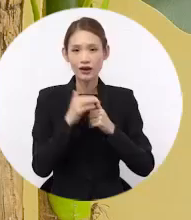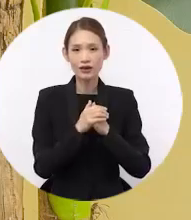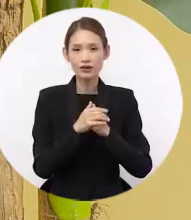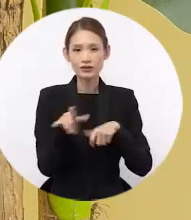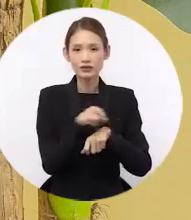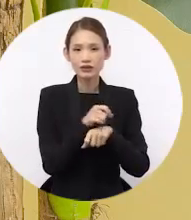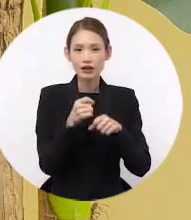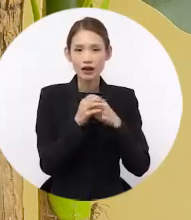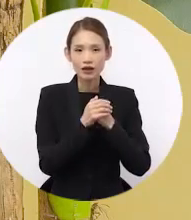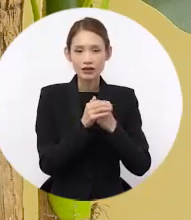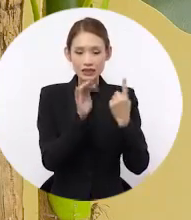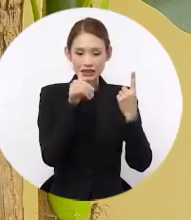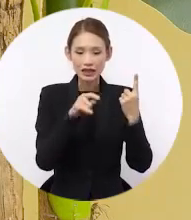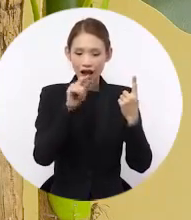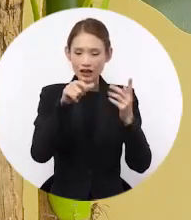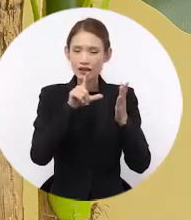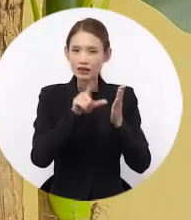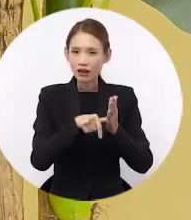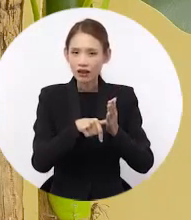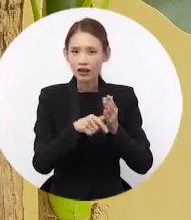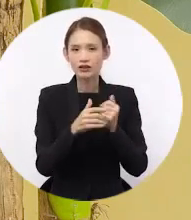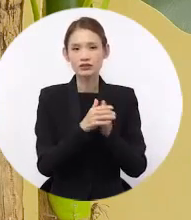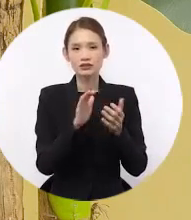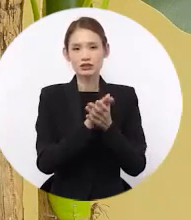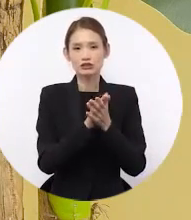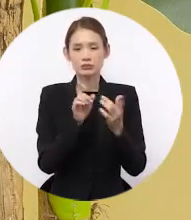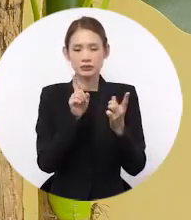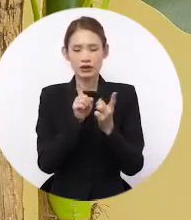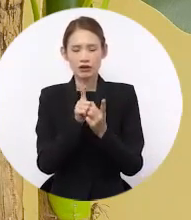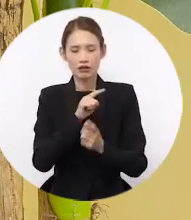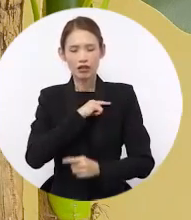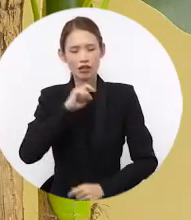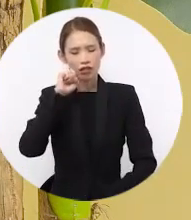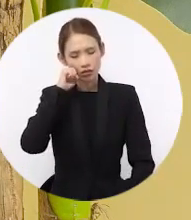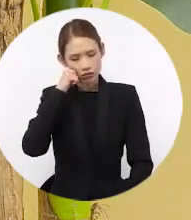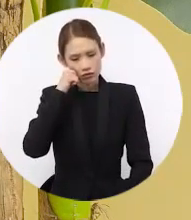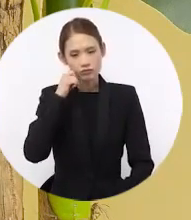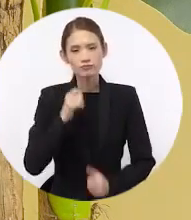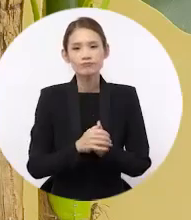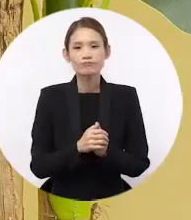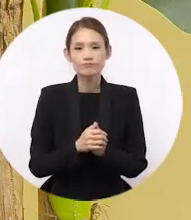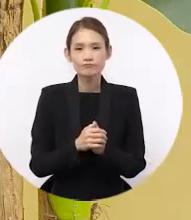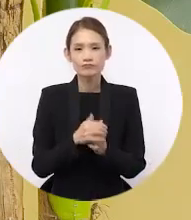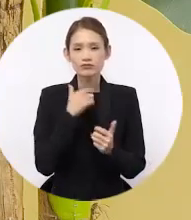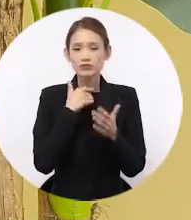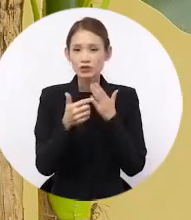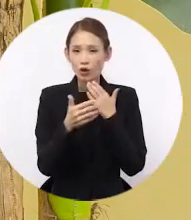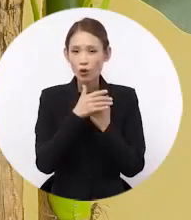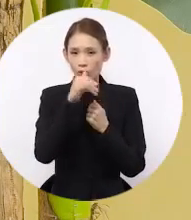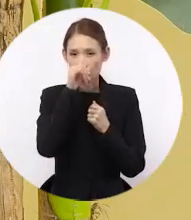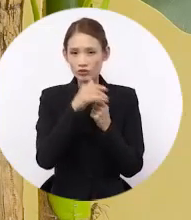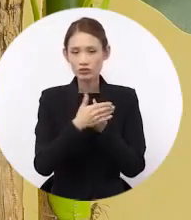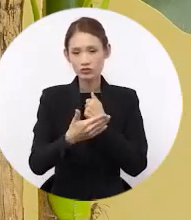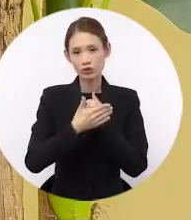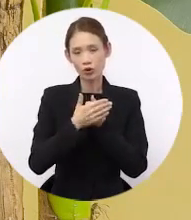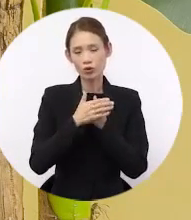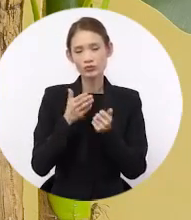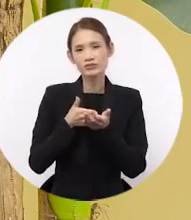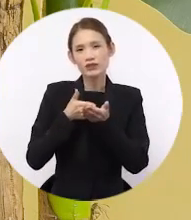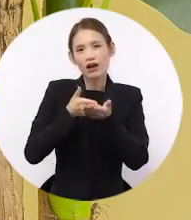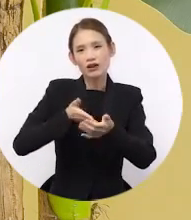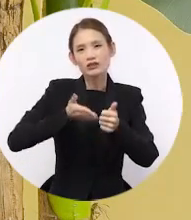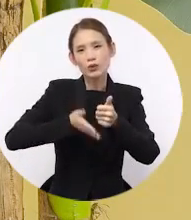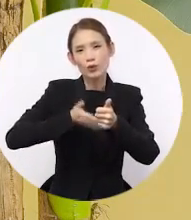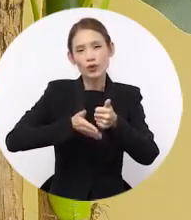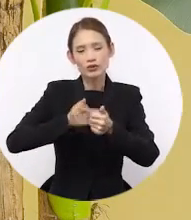장애 학생들이 특히 새학기 때 친구를 사귀는 데 있어서 굉장히 많은 어려움을 겪는다고 해요. 그런 도움을 요청할